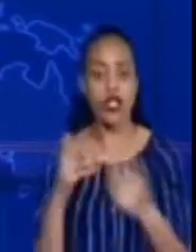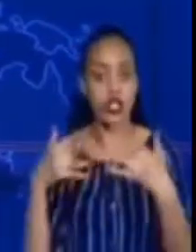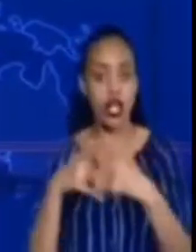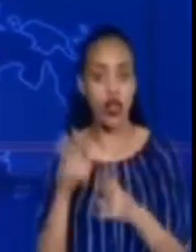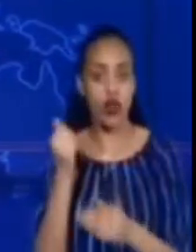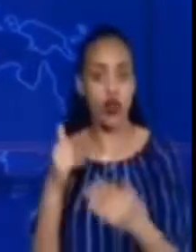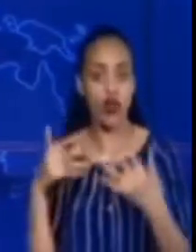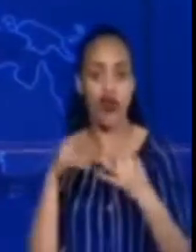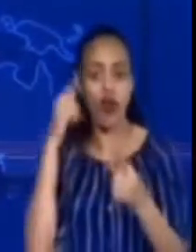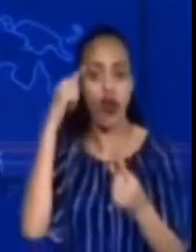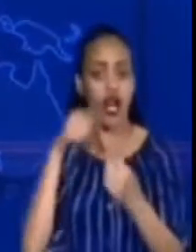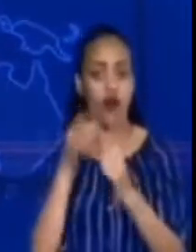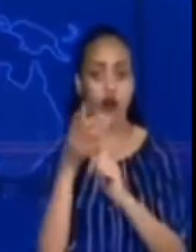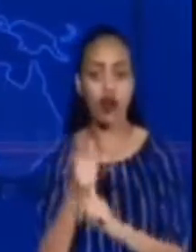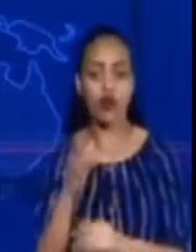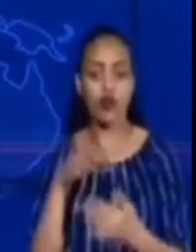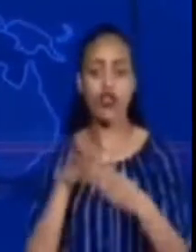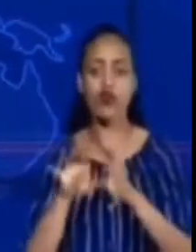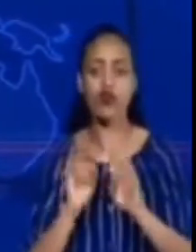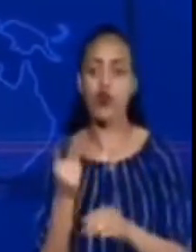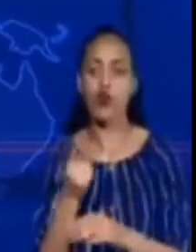ቀበንፍሰል